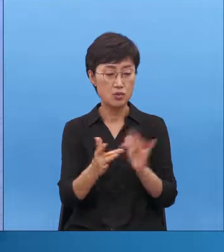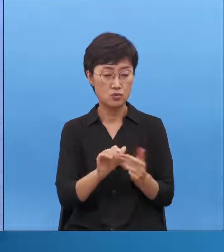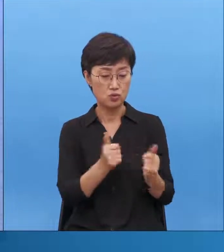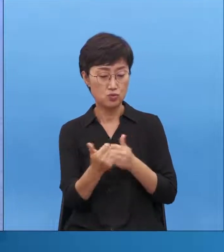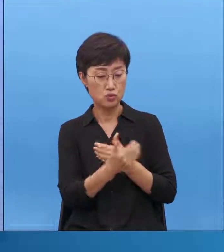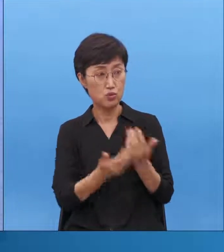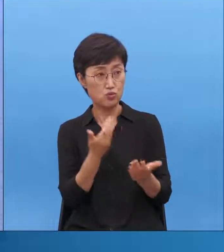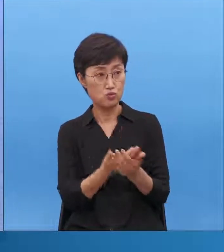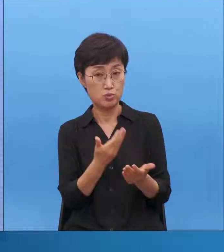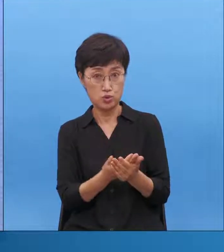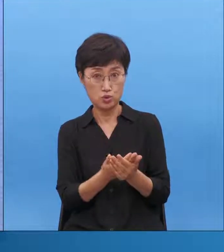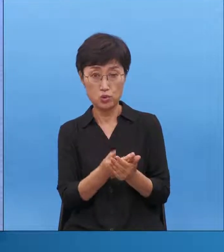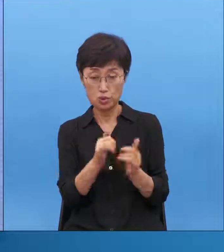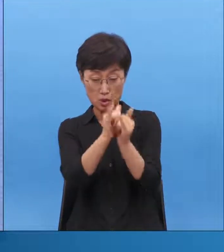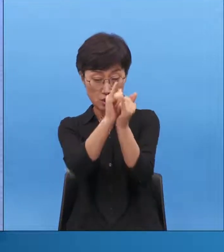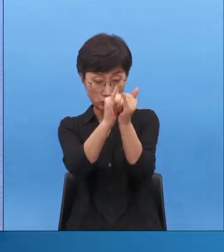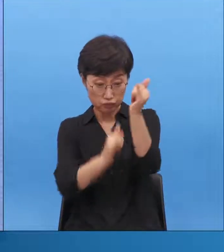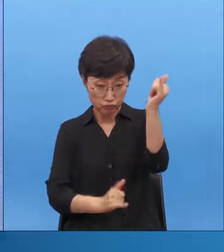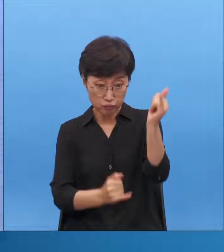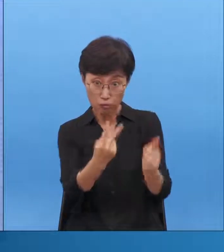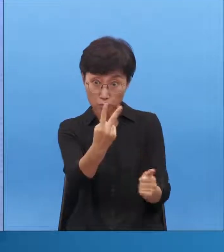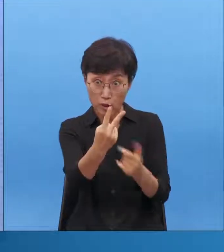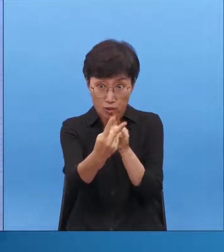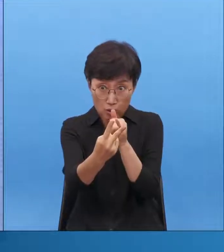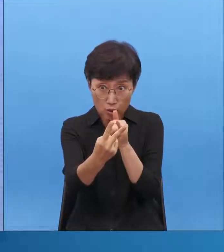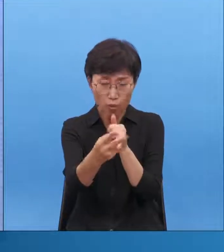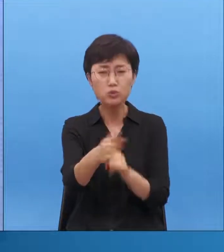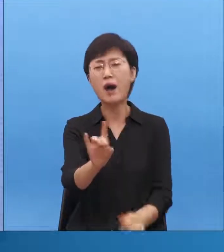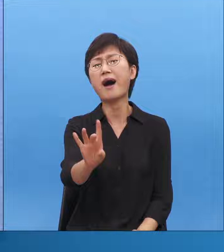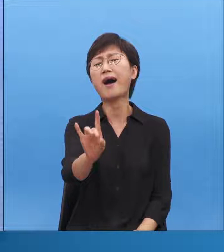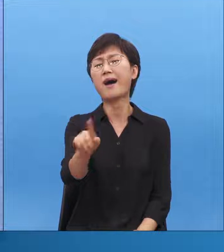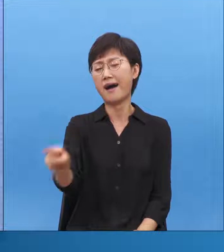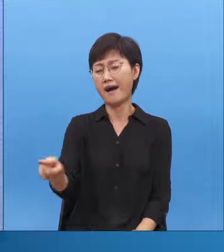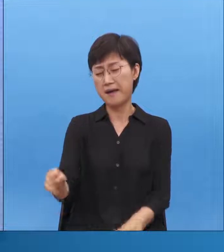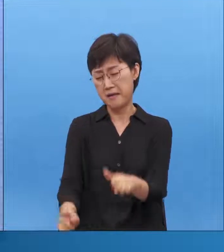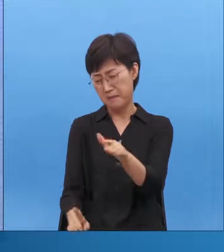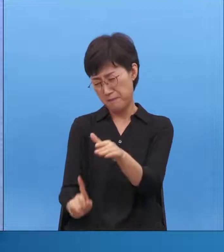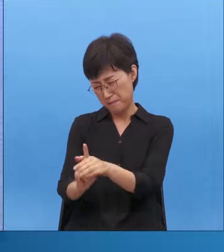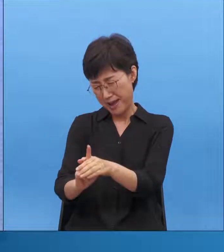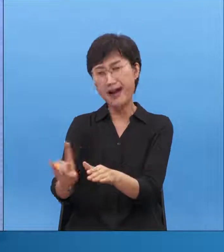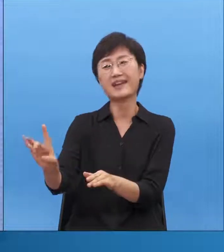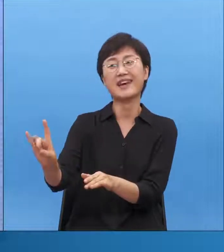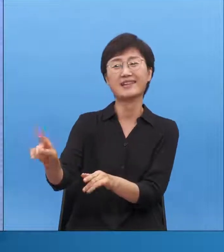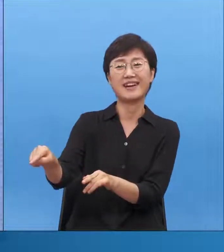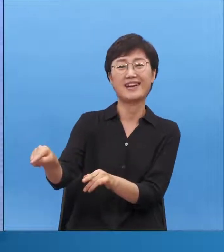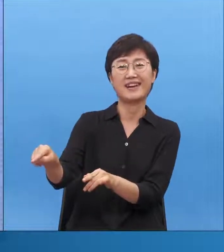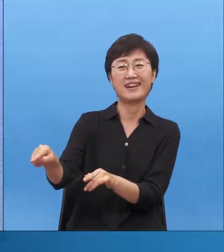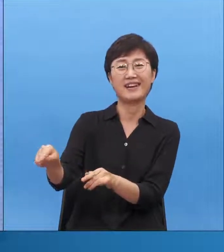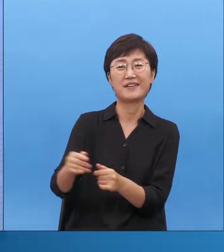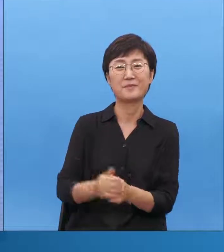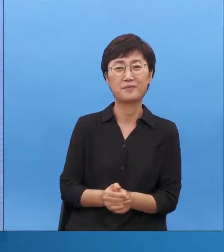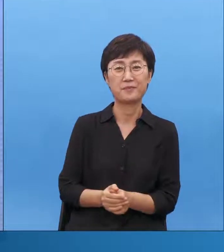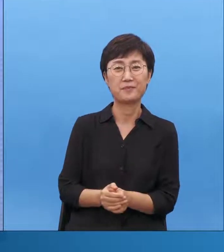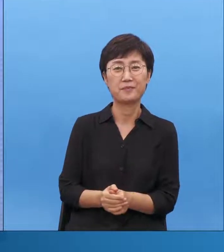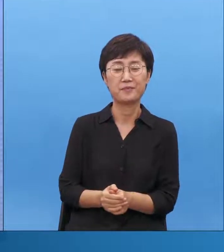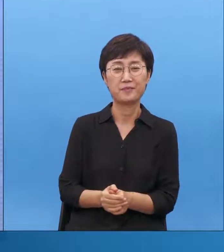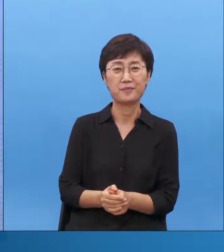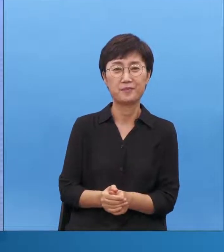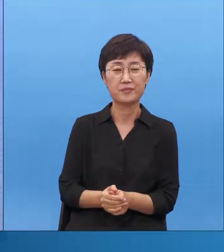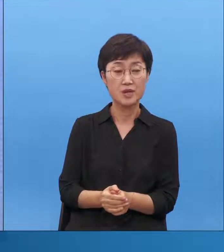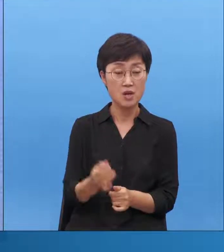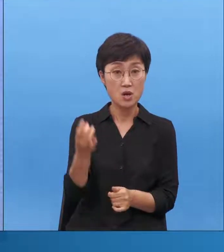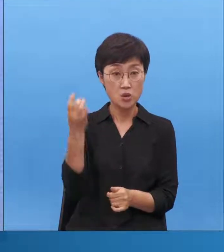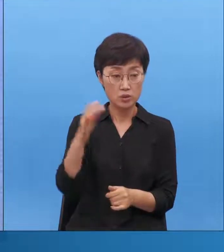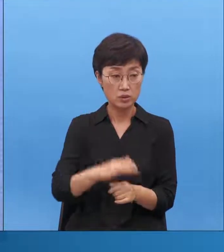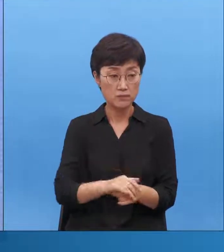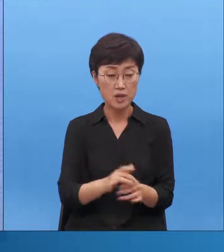한 겁니다. He did the work that was only available once in that lifetime, in that history. 그것도 자기가 가려고